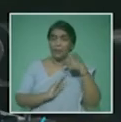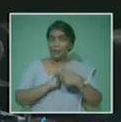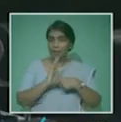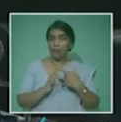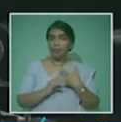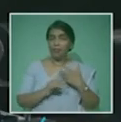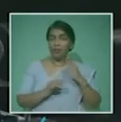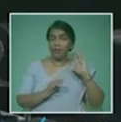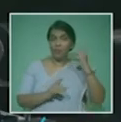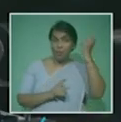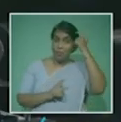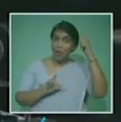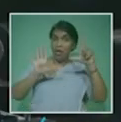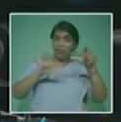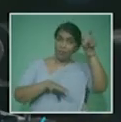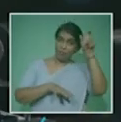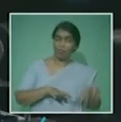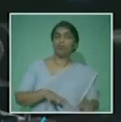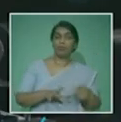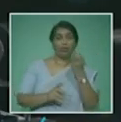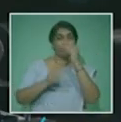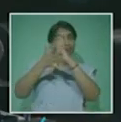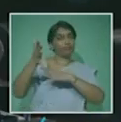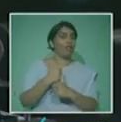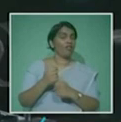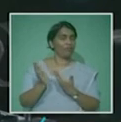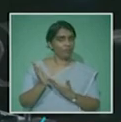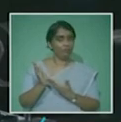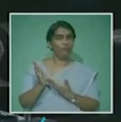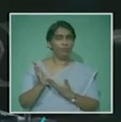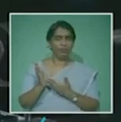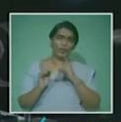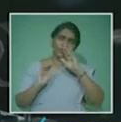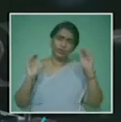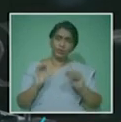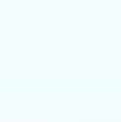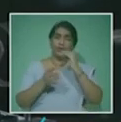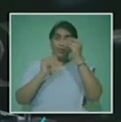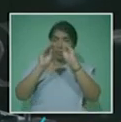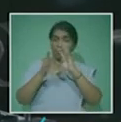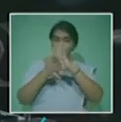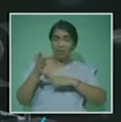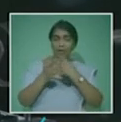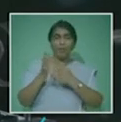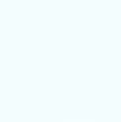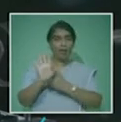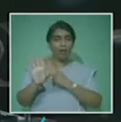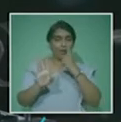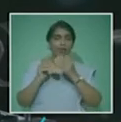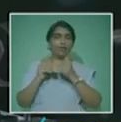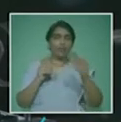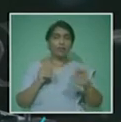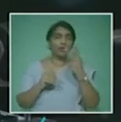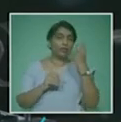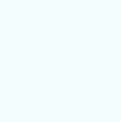අමුතු සත්වෙයි මුල හතක් තියෙන සත්වෙයි තමයි මේ අයවැයලේකන ඉදිරිපත් කරන්න කිව්වා. හැබැයි අඩුමතර මේ අයවැයලේකනේ අවුරුද්දක කාලයක්. ඒක